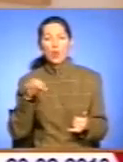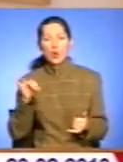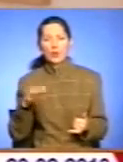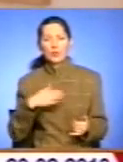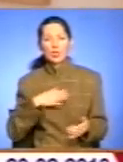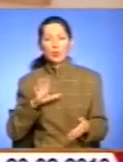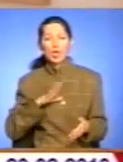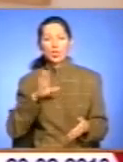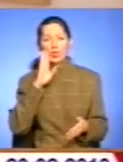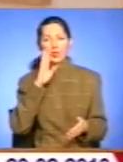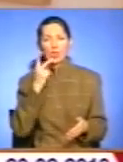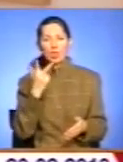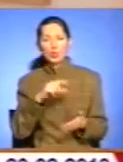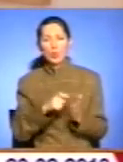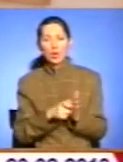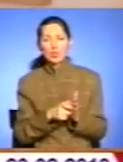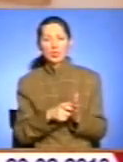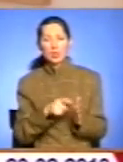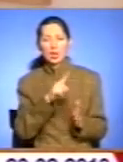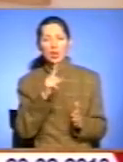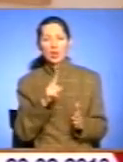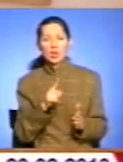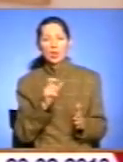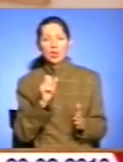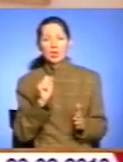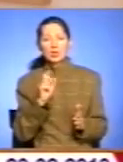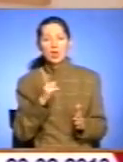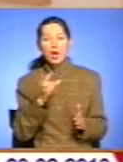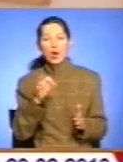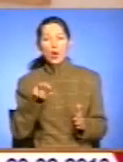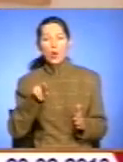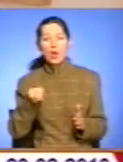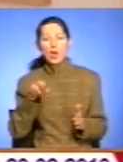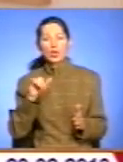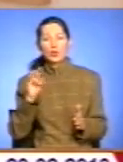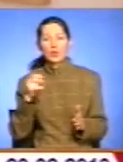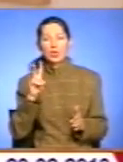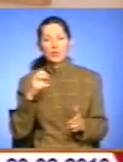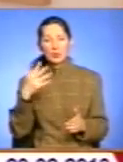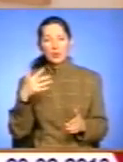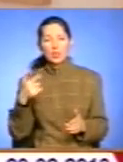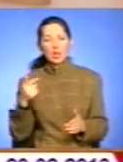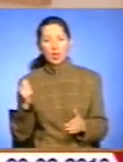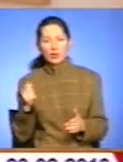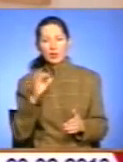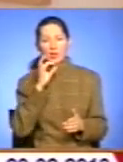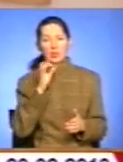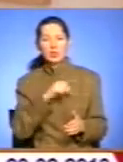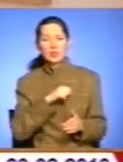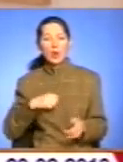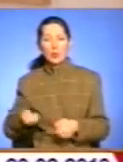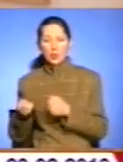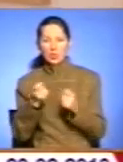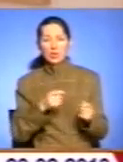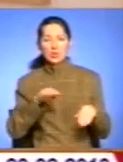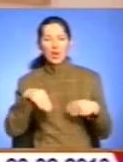принесла, вона заколядувала 250 гривень і сама принесла і сказала, що тій дівчинці потрібно більше зараз грошей, ніж мені. І вона